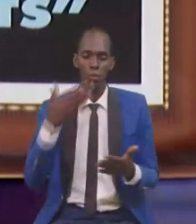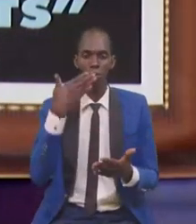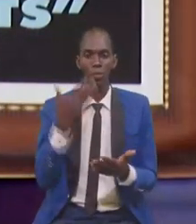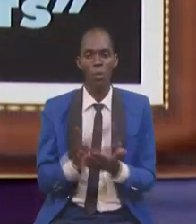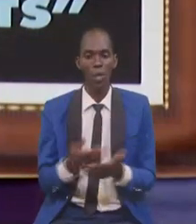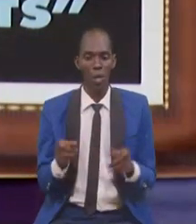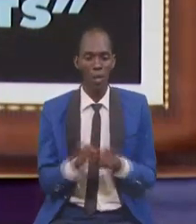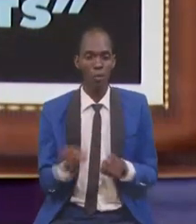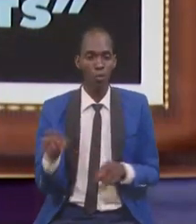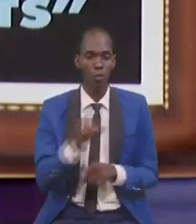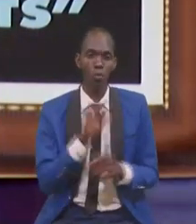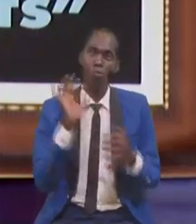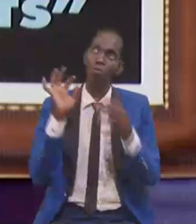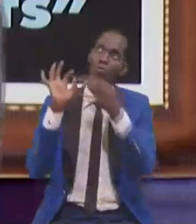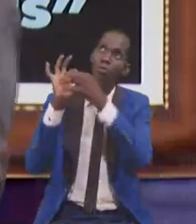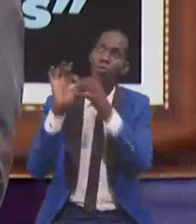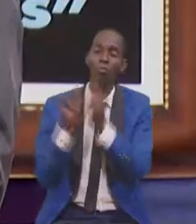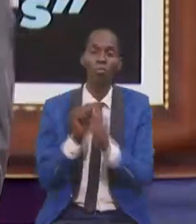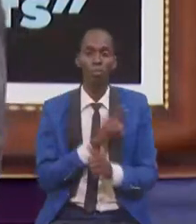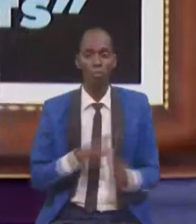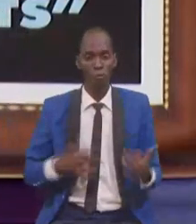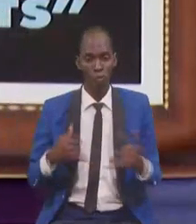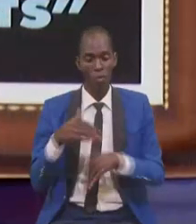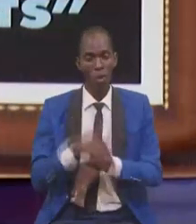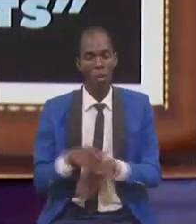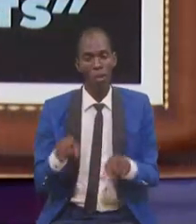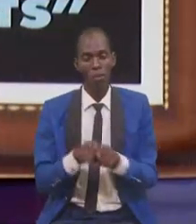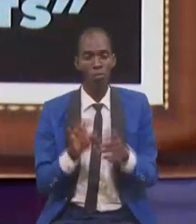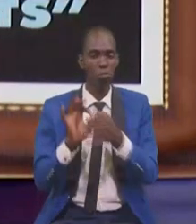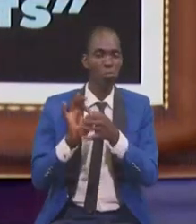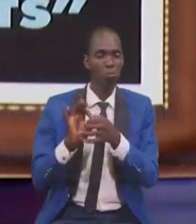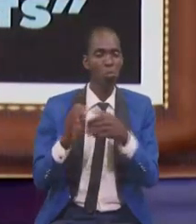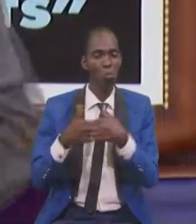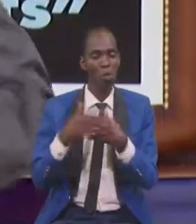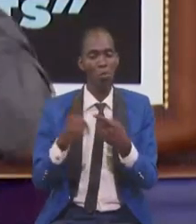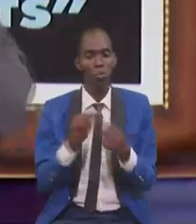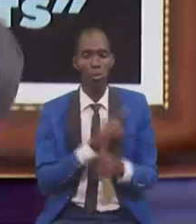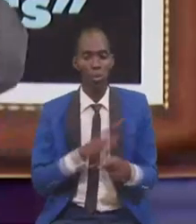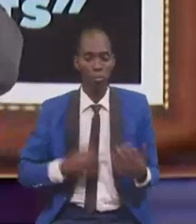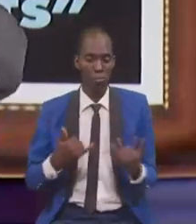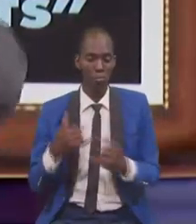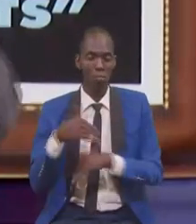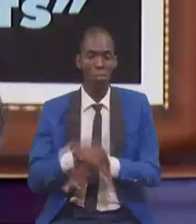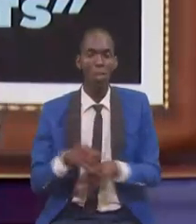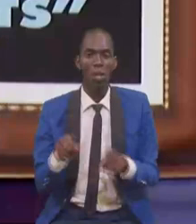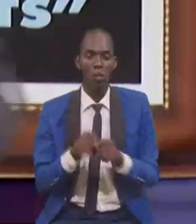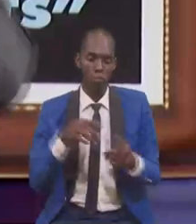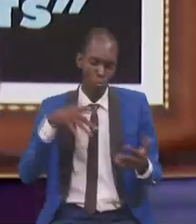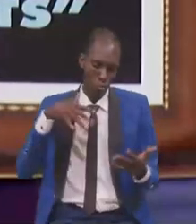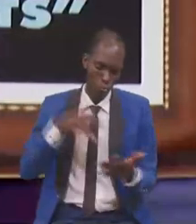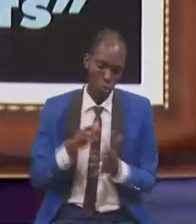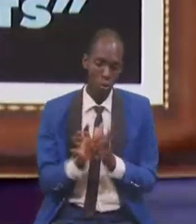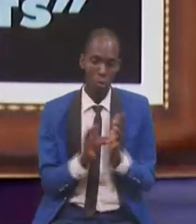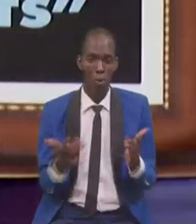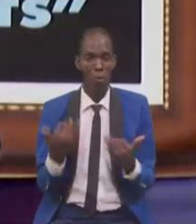merveille. Comme vous vous connectez au Seigneur ce jour. Comment vous vous réconciliez avec le Dieu Tout-Puissant ce soir? Comme nous